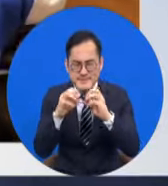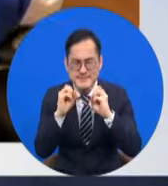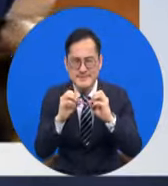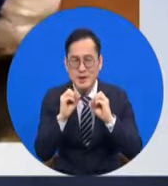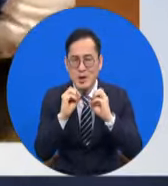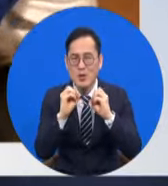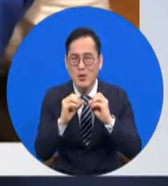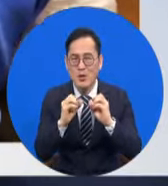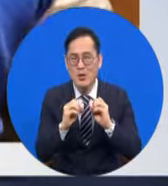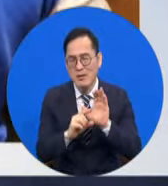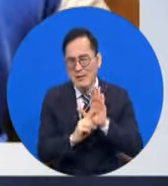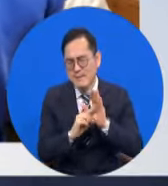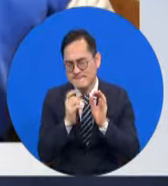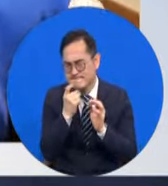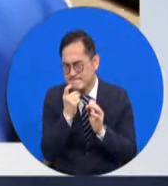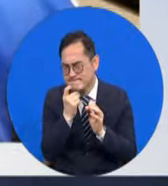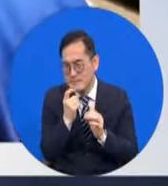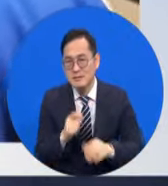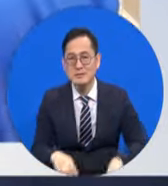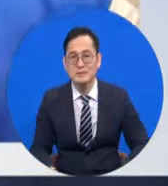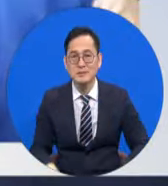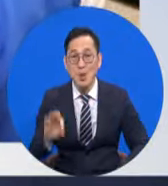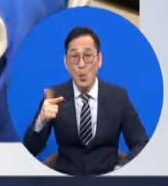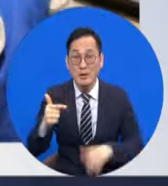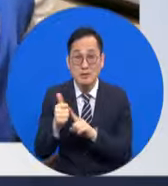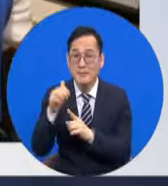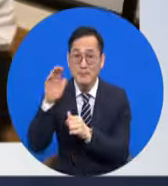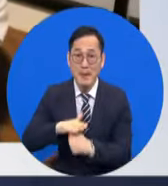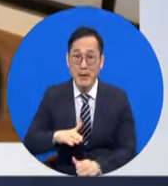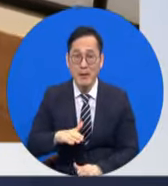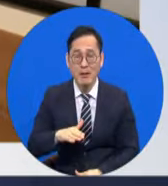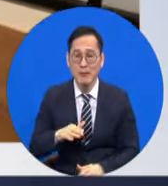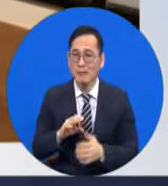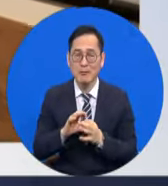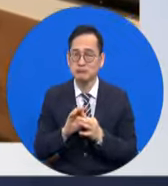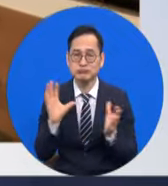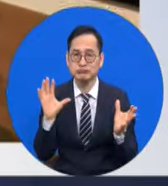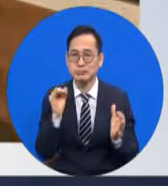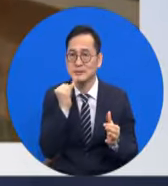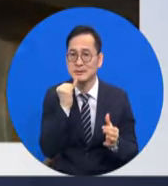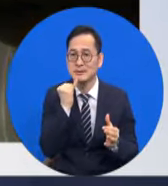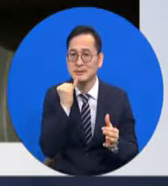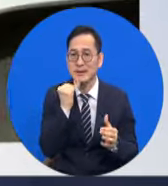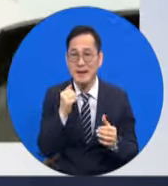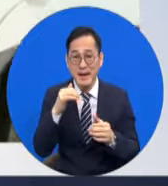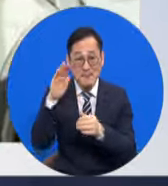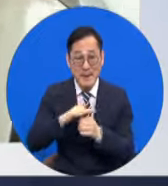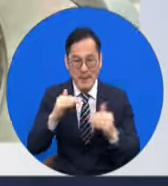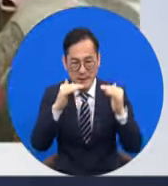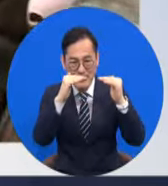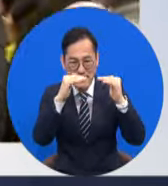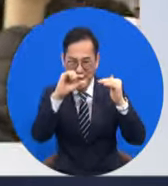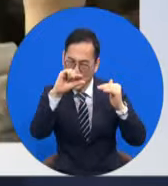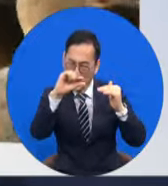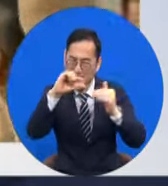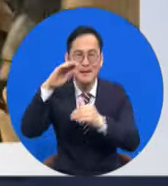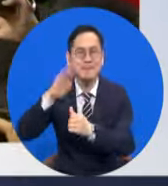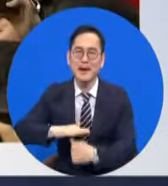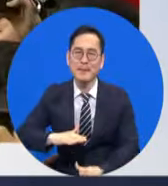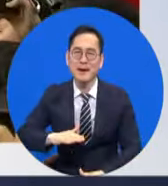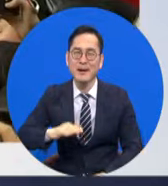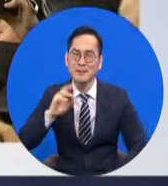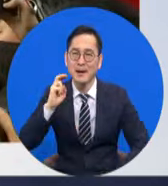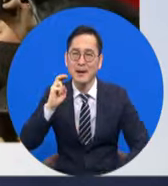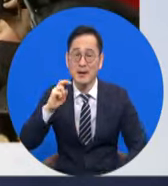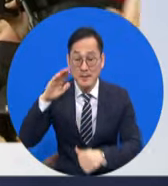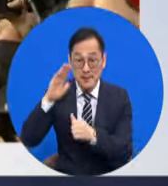때문에 원희룡 후보는 패배해도 그 패배가 어느 정도 이렇게 막 그 대패가 아닌 이상 이미 이긴 거예요.